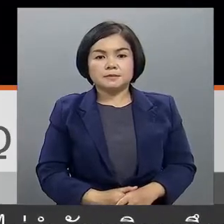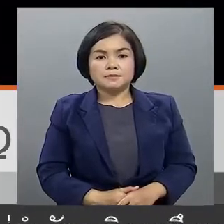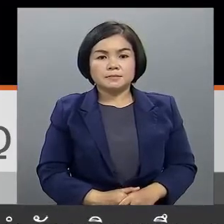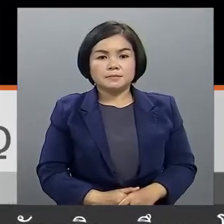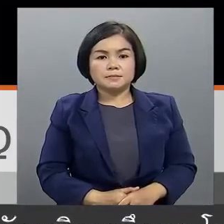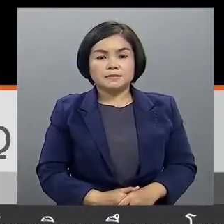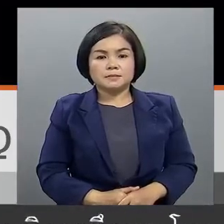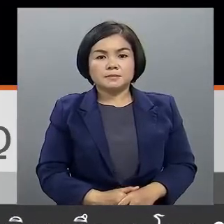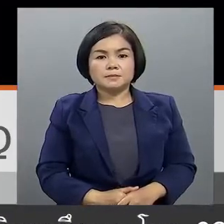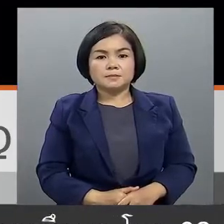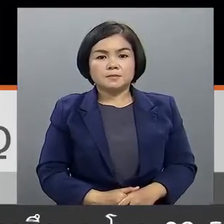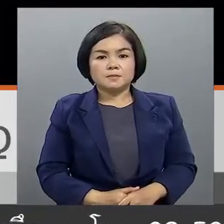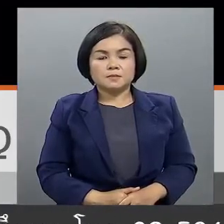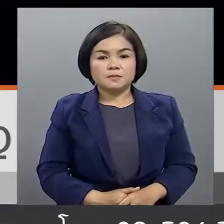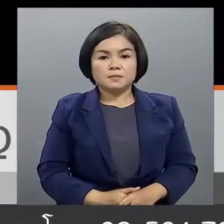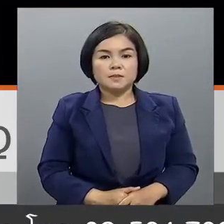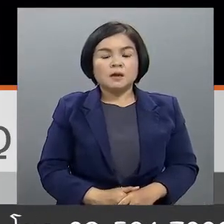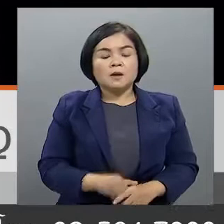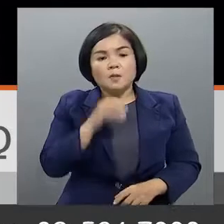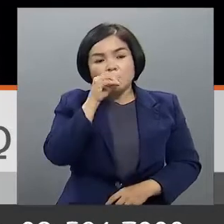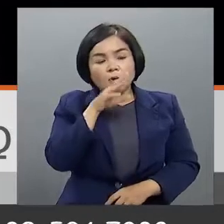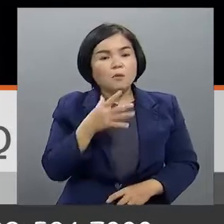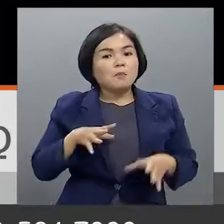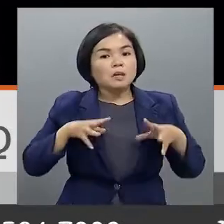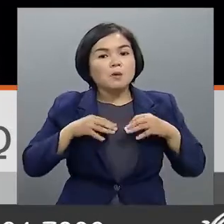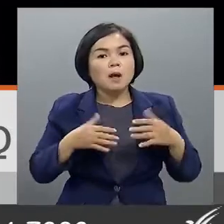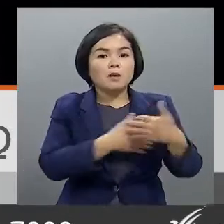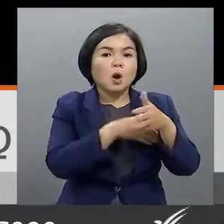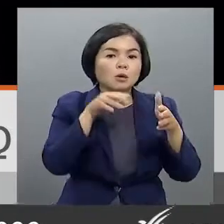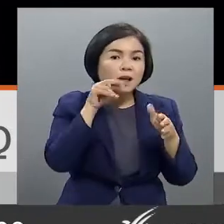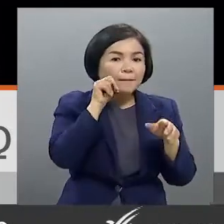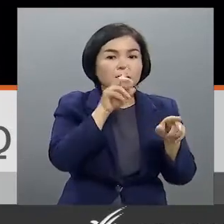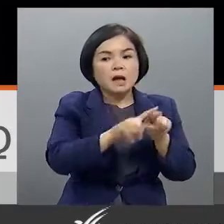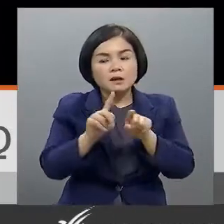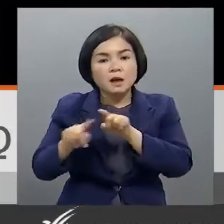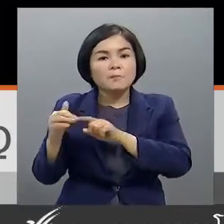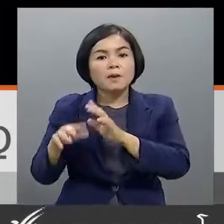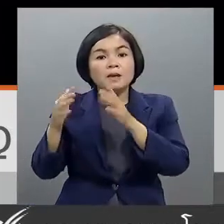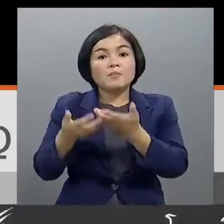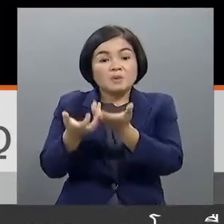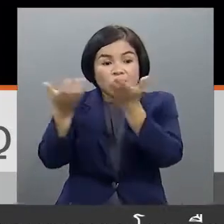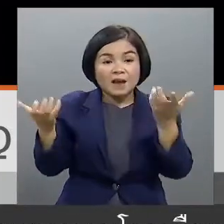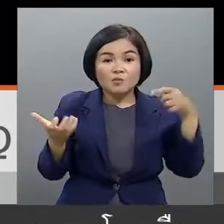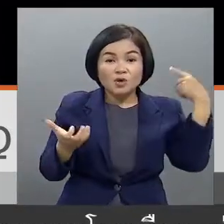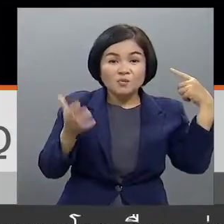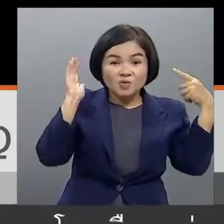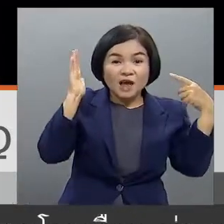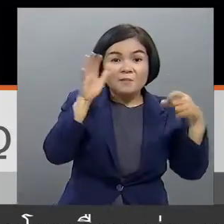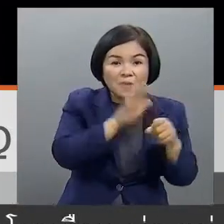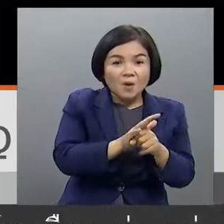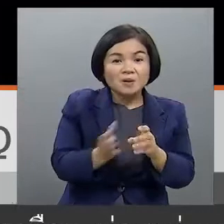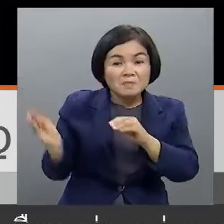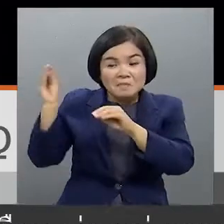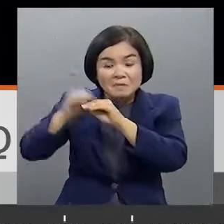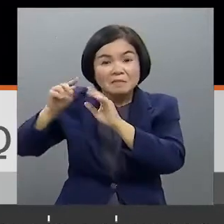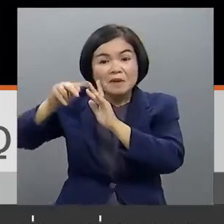accept them and allow them. การไม่เห็นด้วยต่อห้องน้ำเพศหลากหลายเพราะนั่นยิ่งเป็นการแบ่งแยกแต่จะดีกว่าหรือไม่ถ้าหญิงข้ามเพศหรือชายข้าม